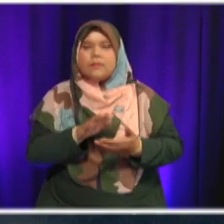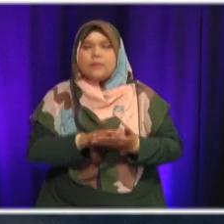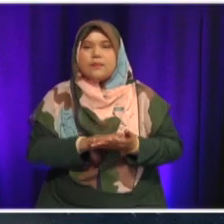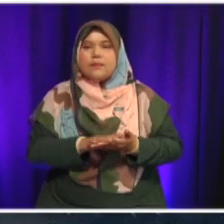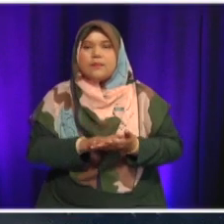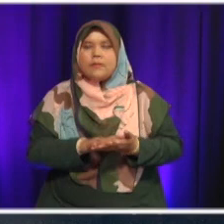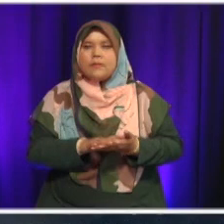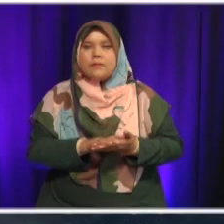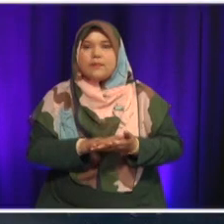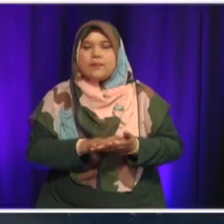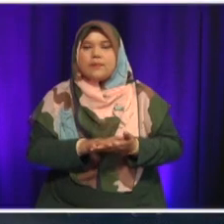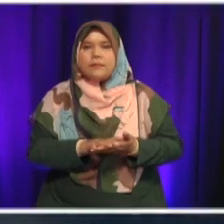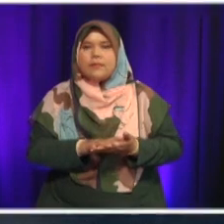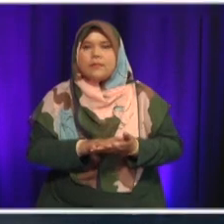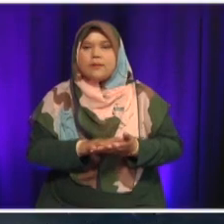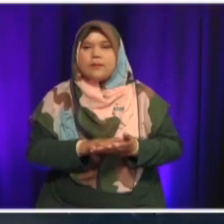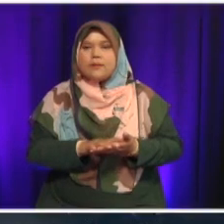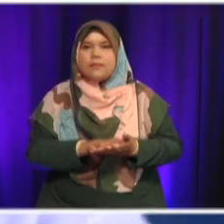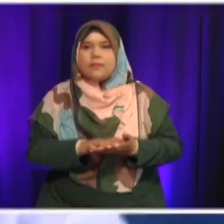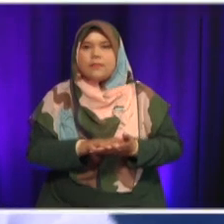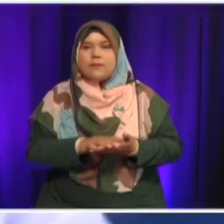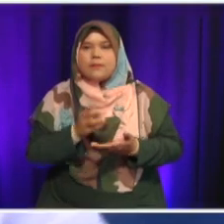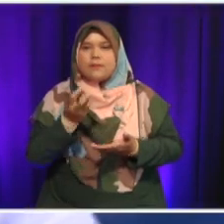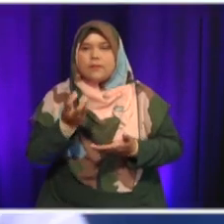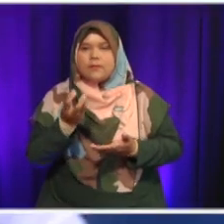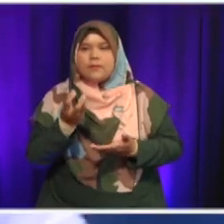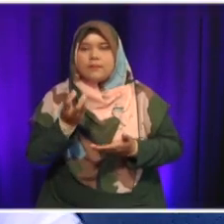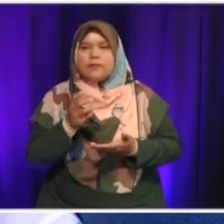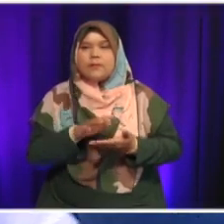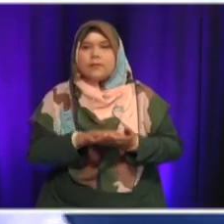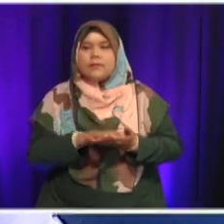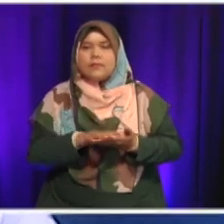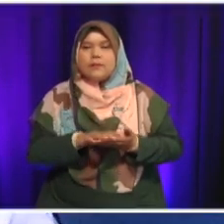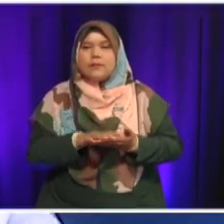baik cawan kertas diikuti dengan